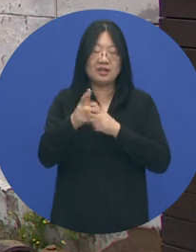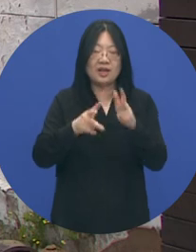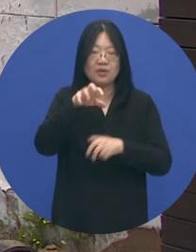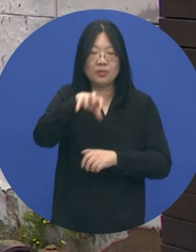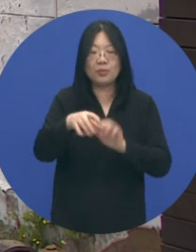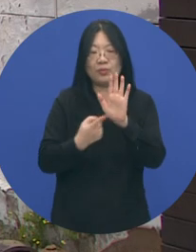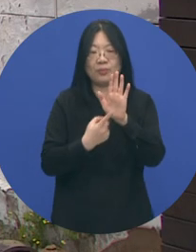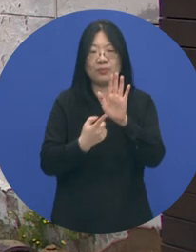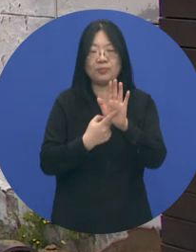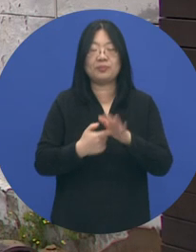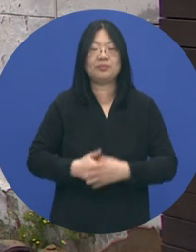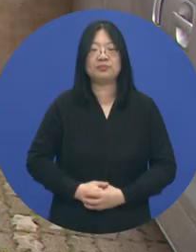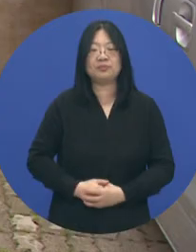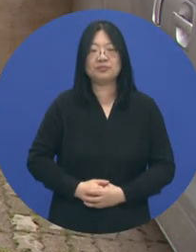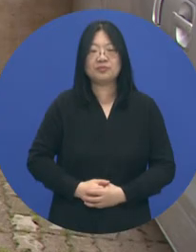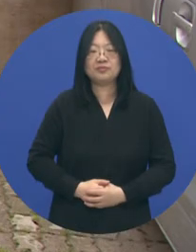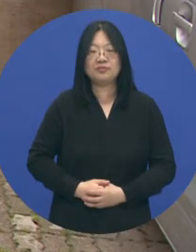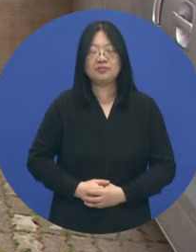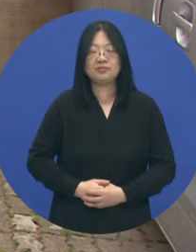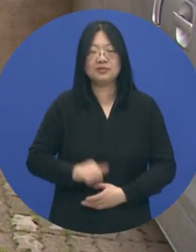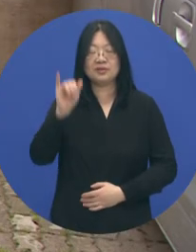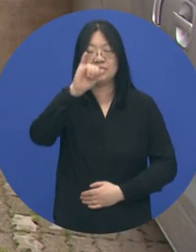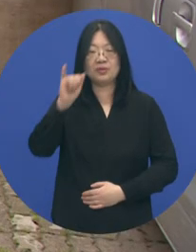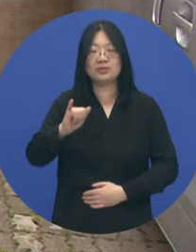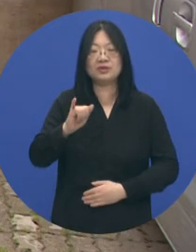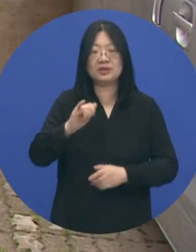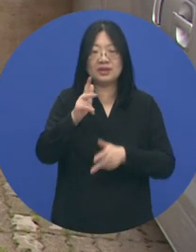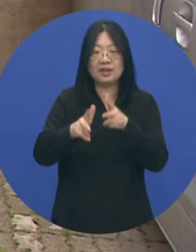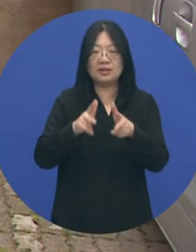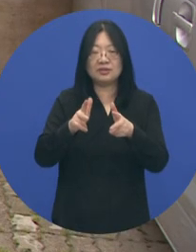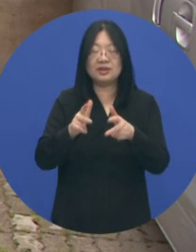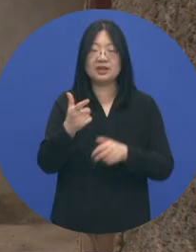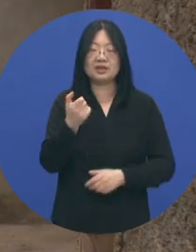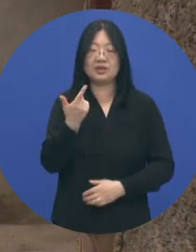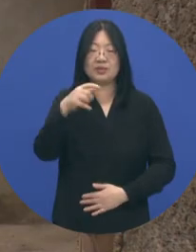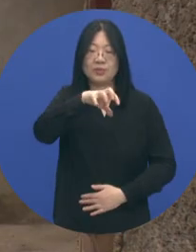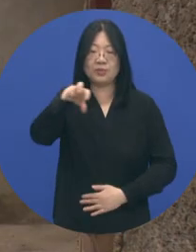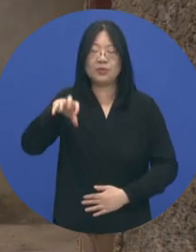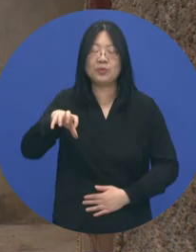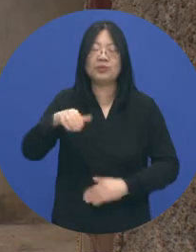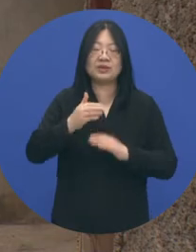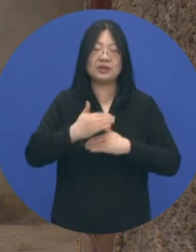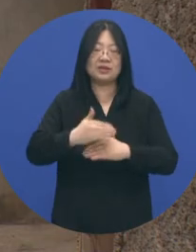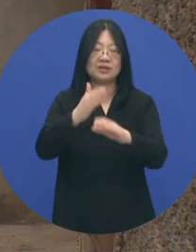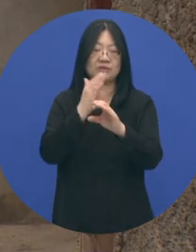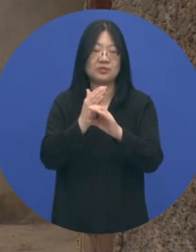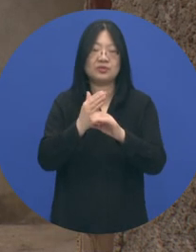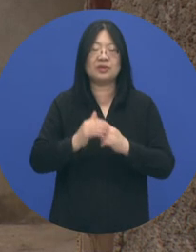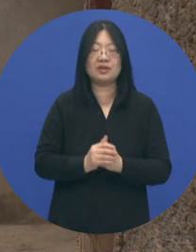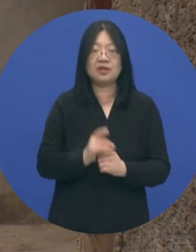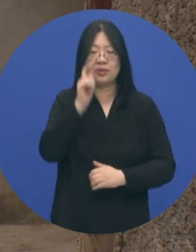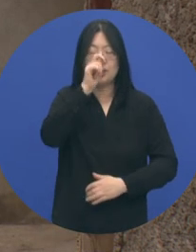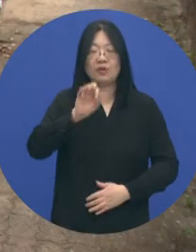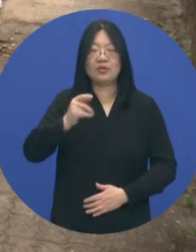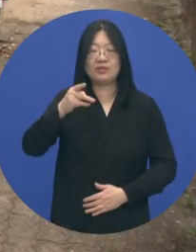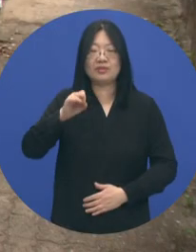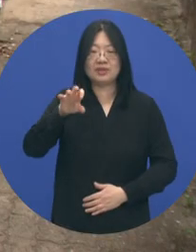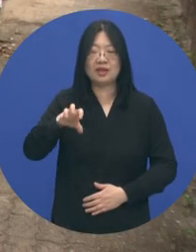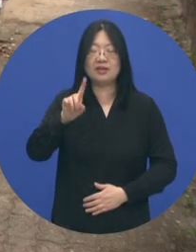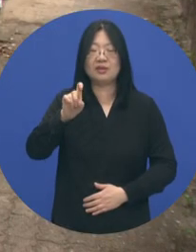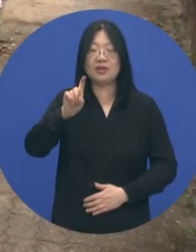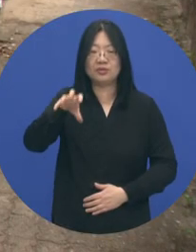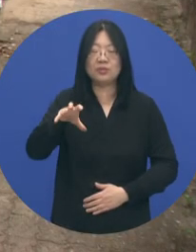공모를 진행합니다 정부 공모 사업은 전국 최다인 예순여섯 곳에서 진행 중이며 이중 고향 원당 등